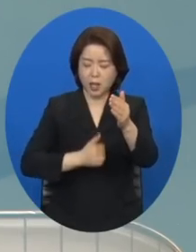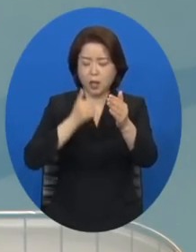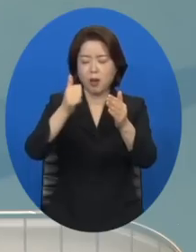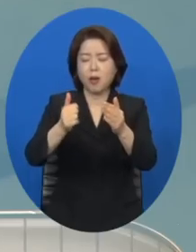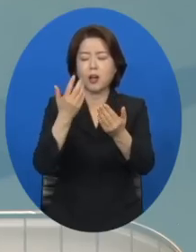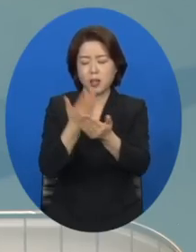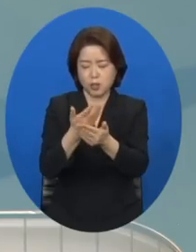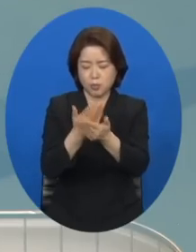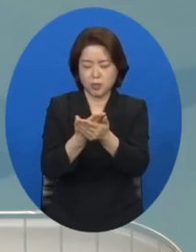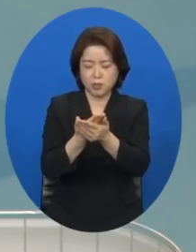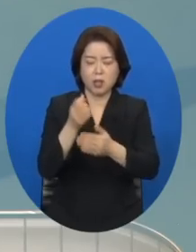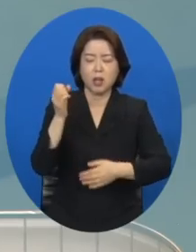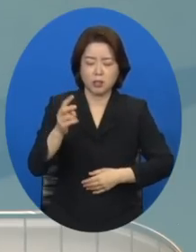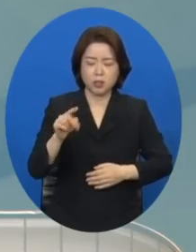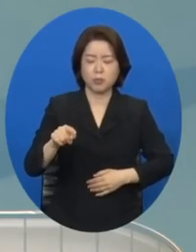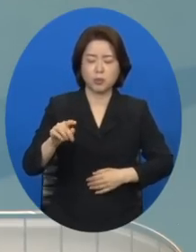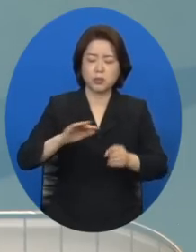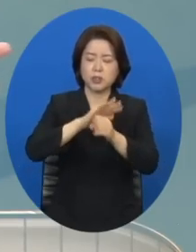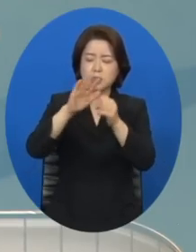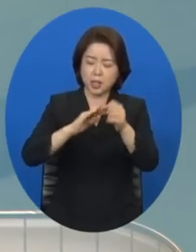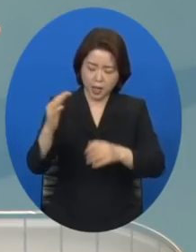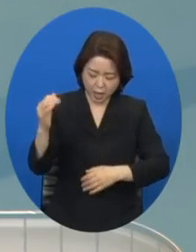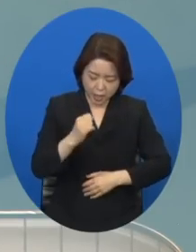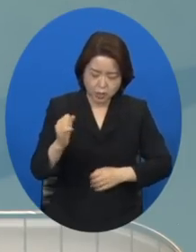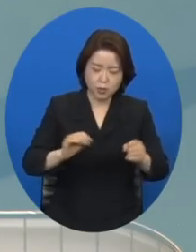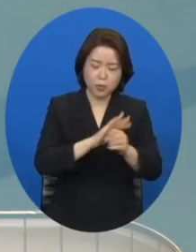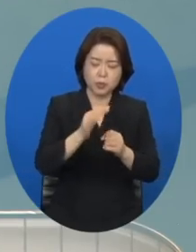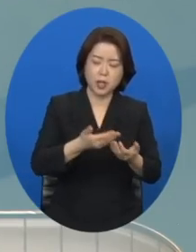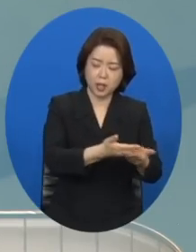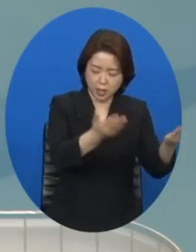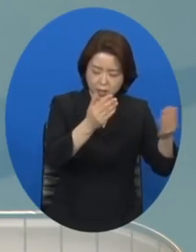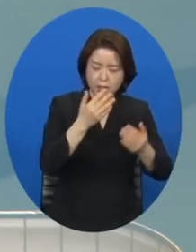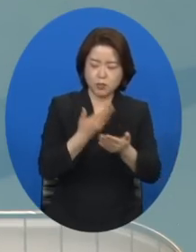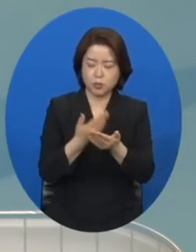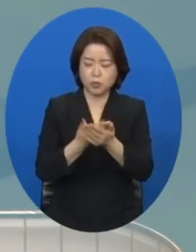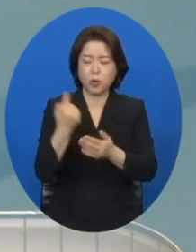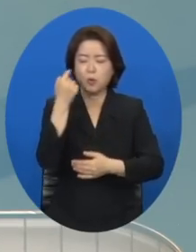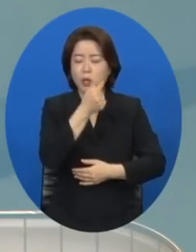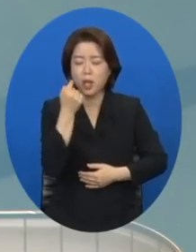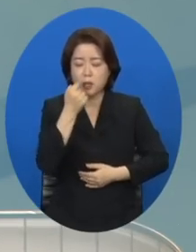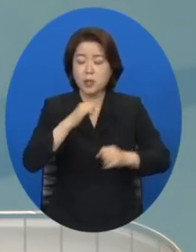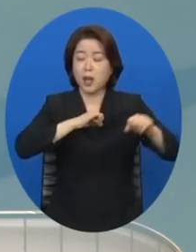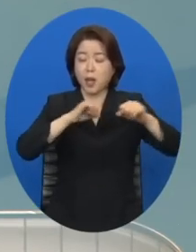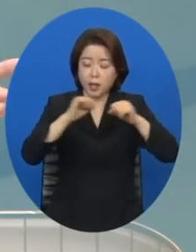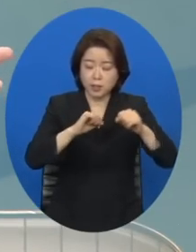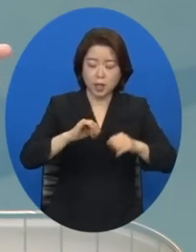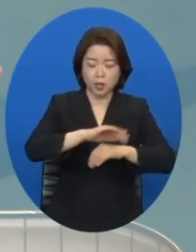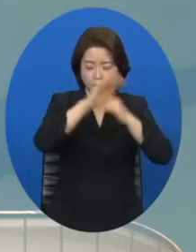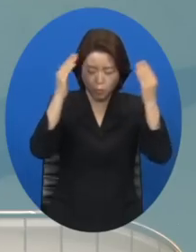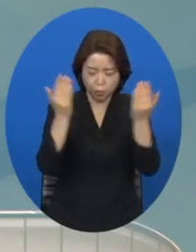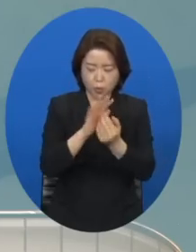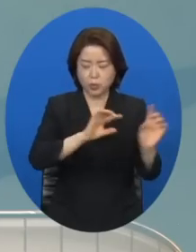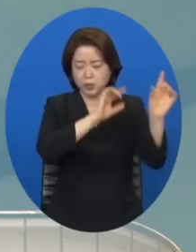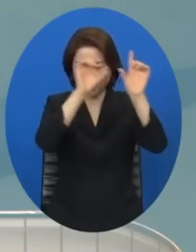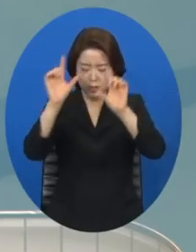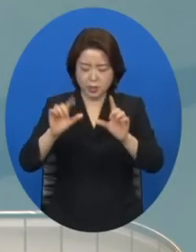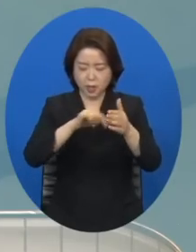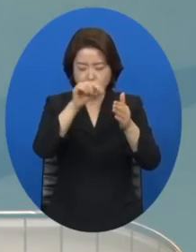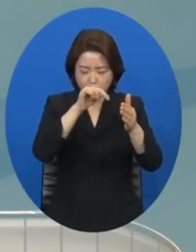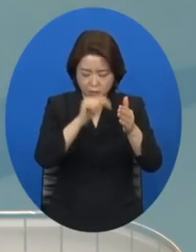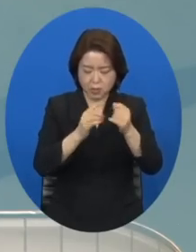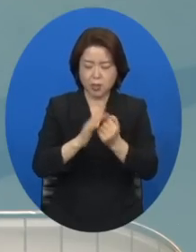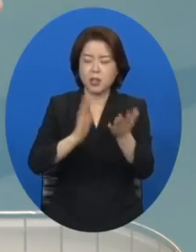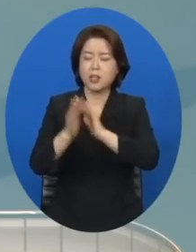하소서 그리하여 주의 그 사랑으로 사랑하게 하여 주시고 우리의 입술과 행동과 우리 모든 삶에서 예수님을